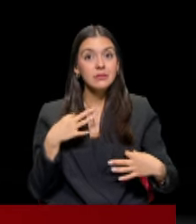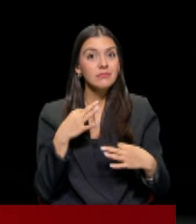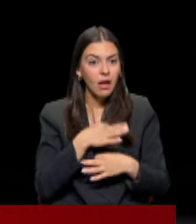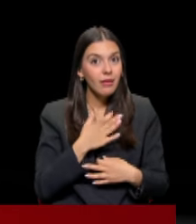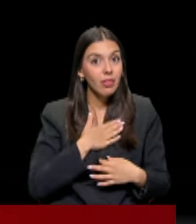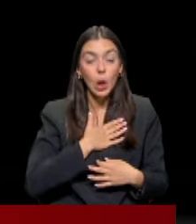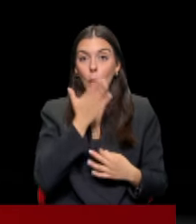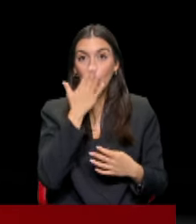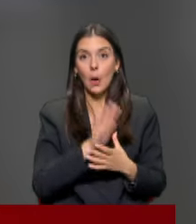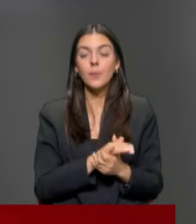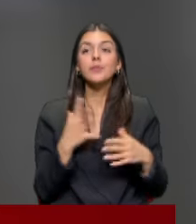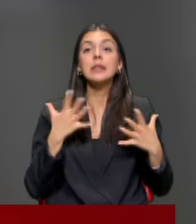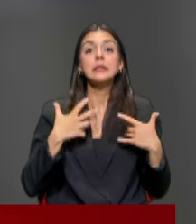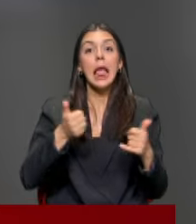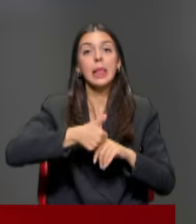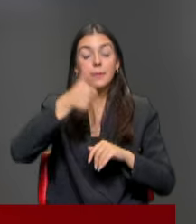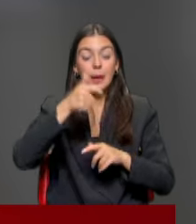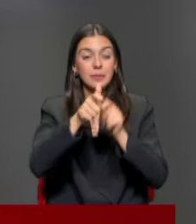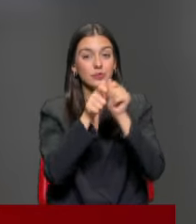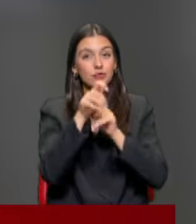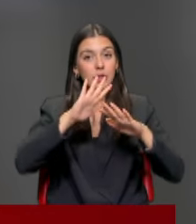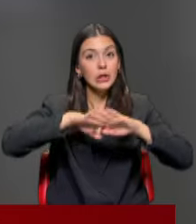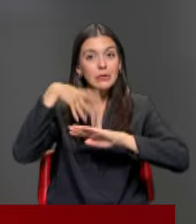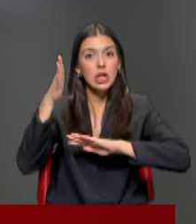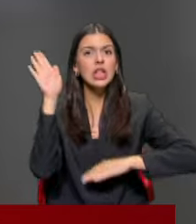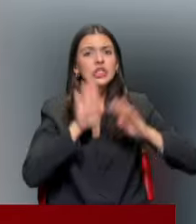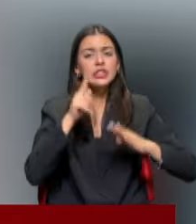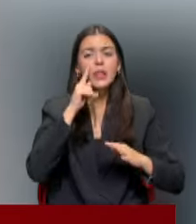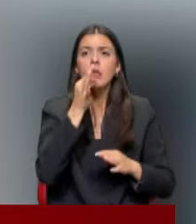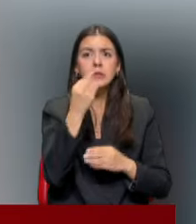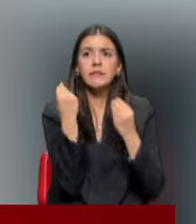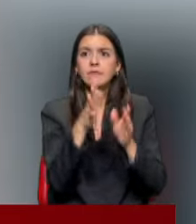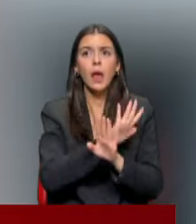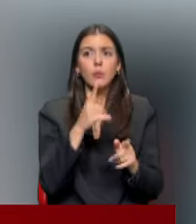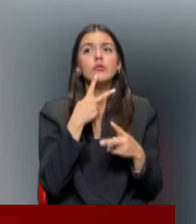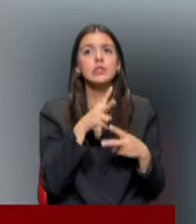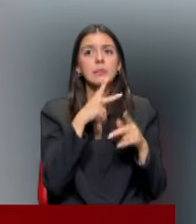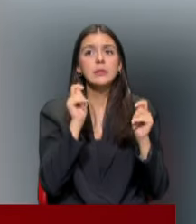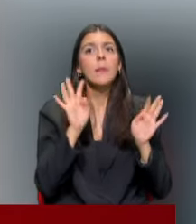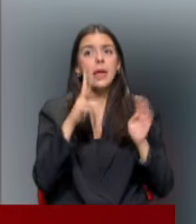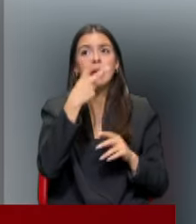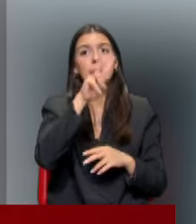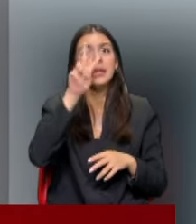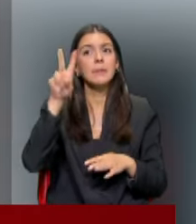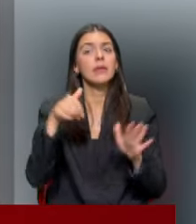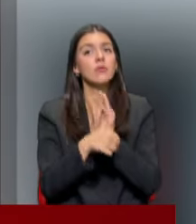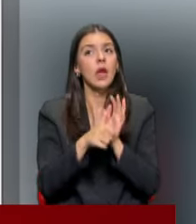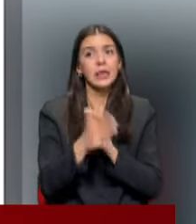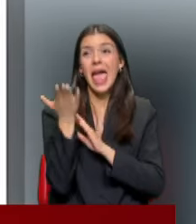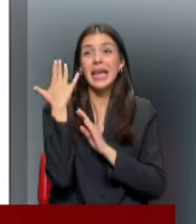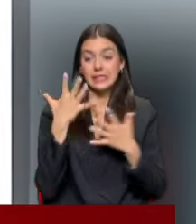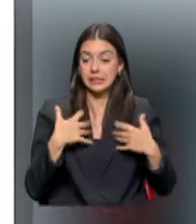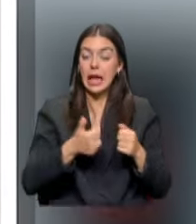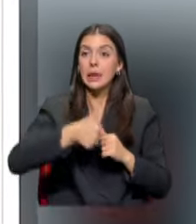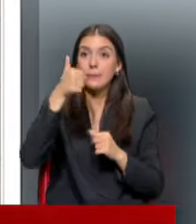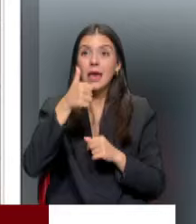yok. Sağlık Bakanlığı pompalı tüfekle baskının ardından şiddete tolerans yok açıklaması yaptı. Ancak 2022 yılında da eski Sağlık